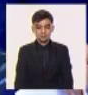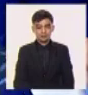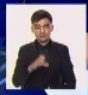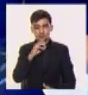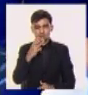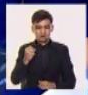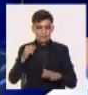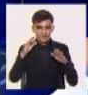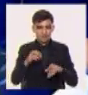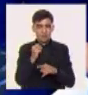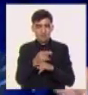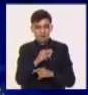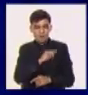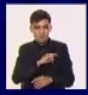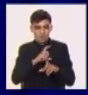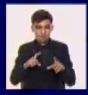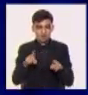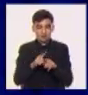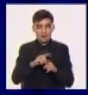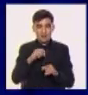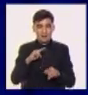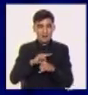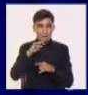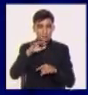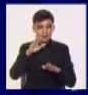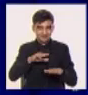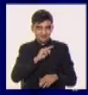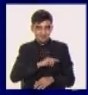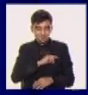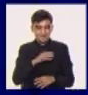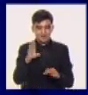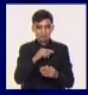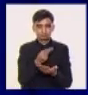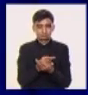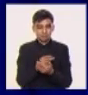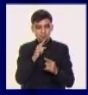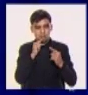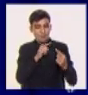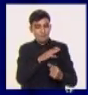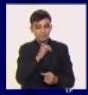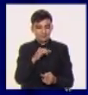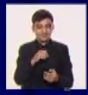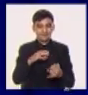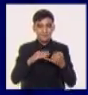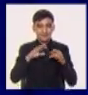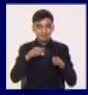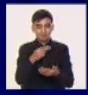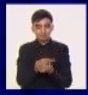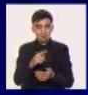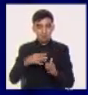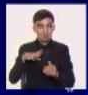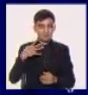В США уволенные работники аэропорта Лос-Анджелеса устроили лежачий протест. Разместившись на полу, они потребовали от бывшего